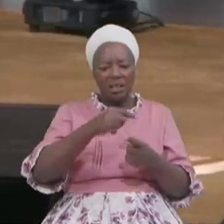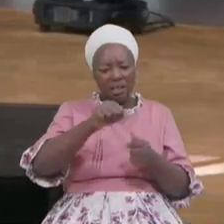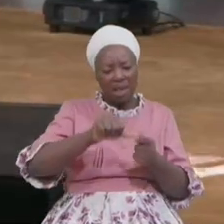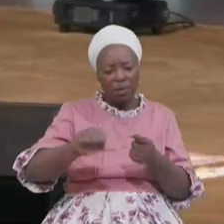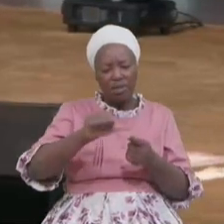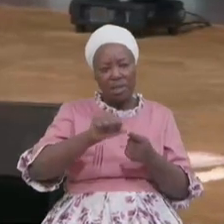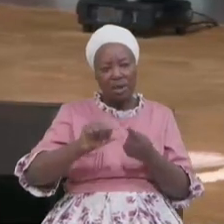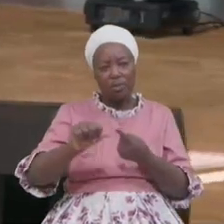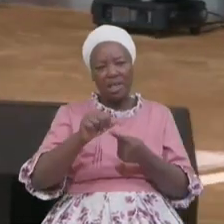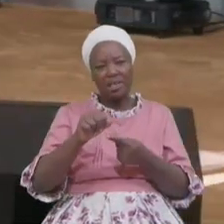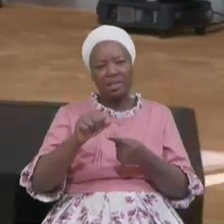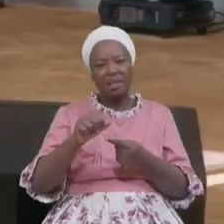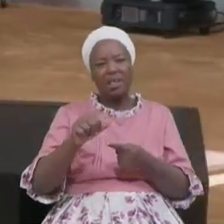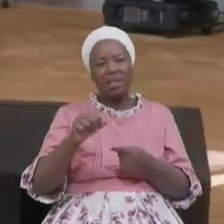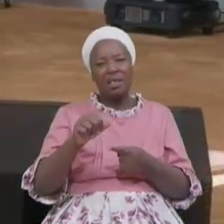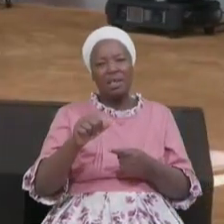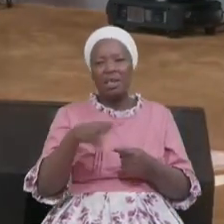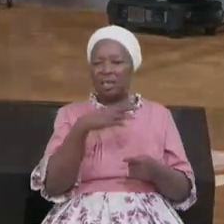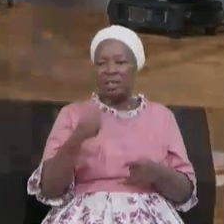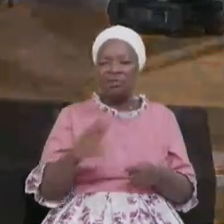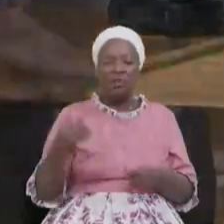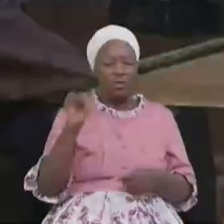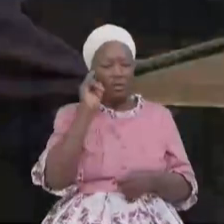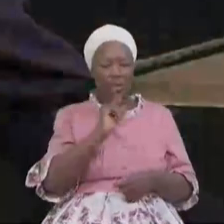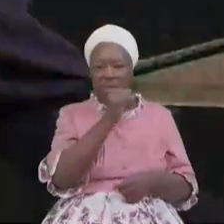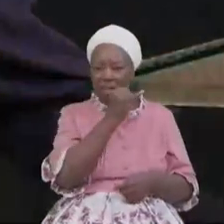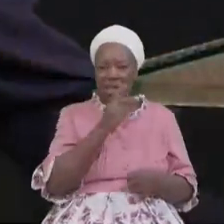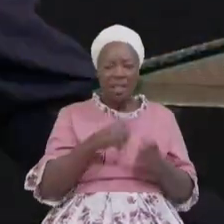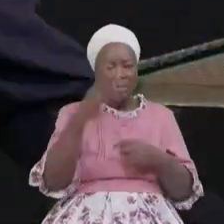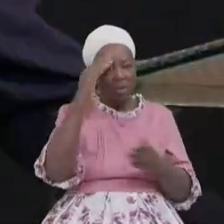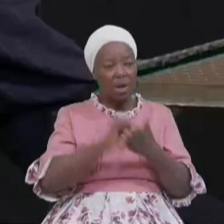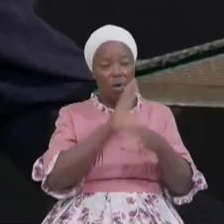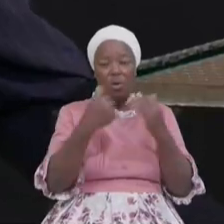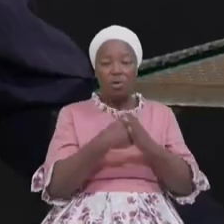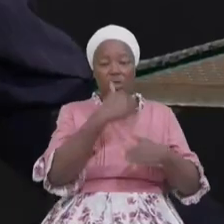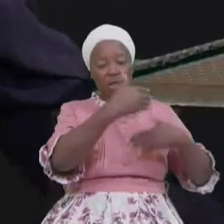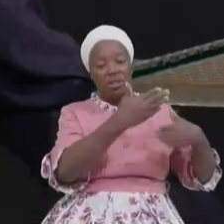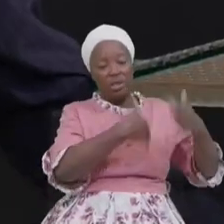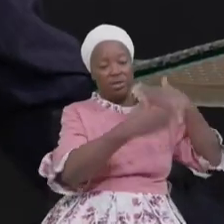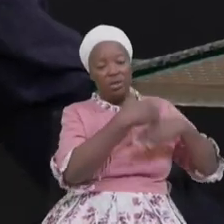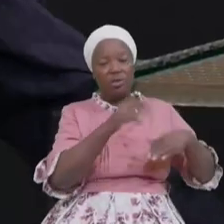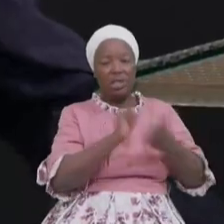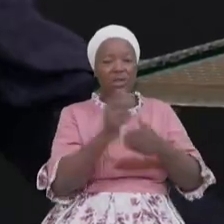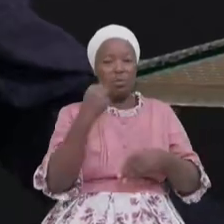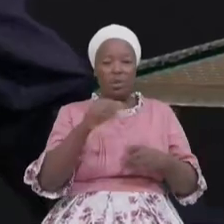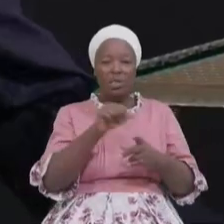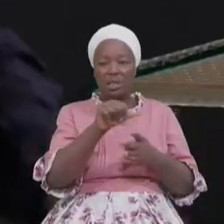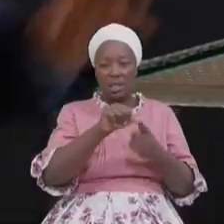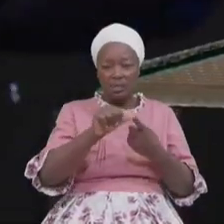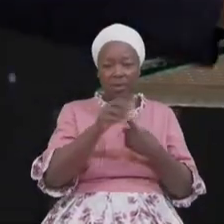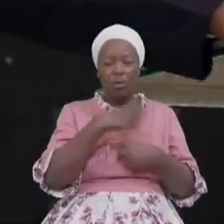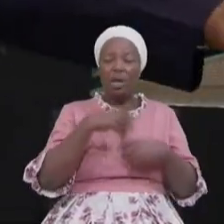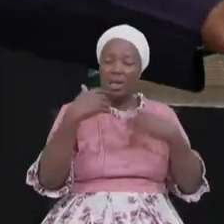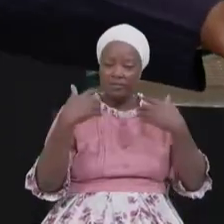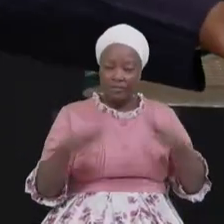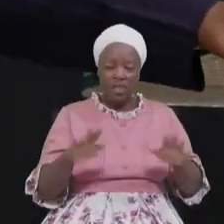Parce qu'il voulait que cette génération qui était sanctifiée, elle était déjà passée. Maintenant, la nouvelle